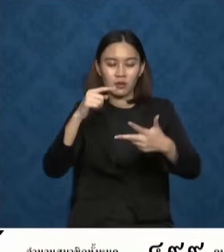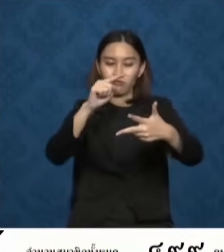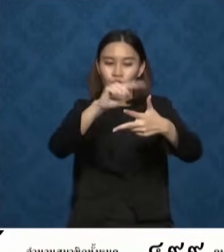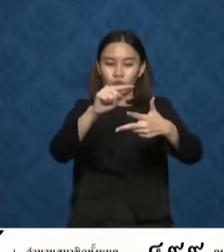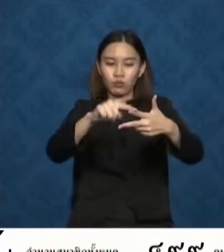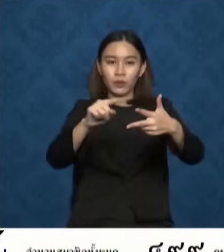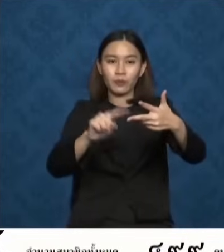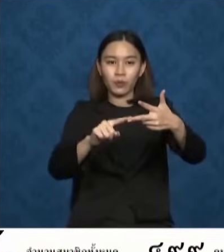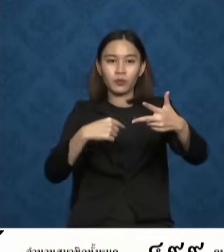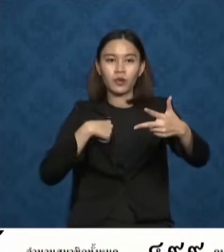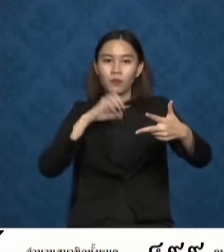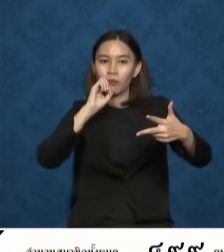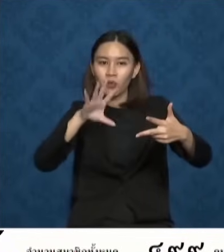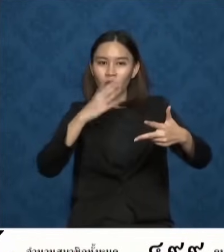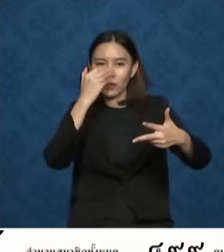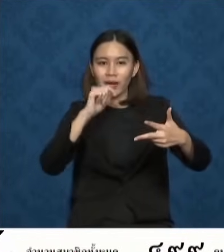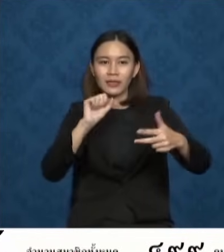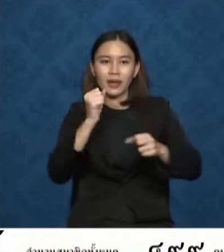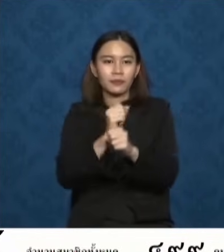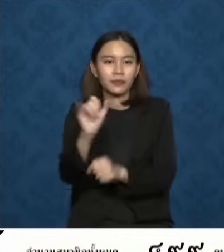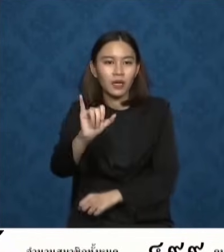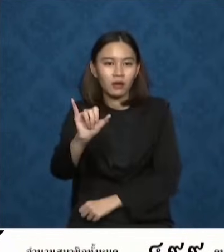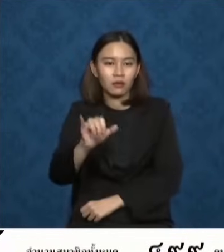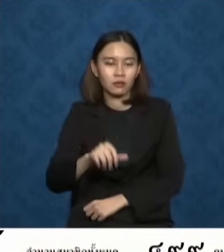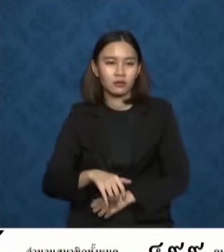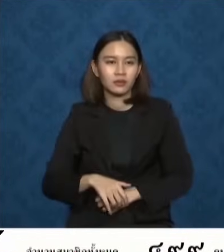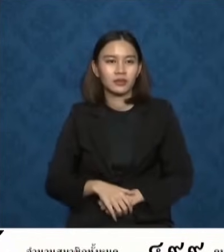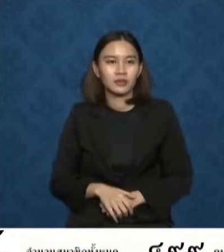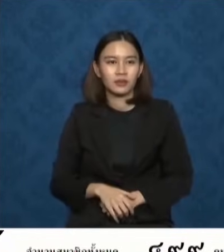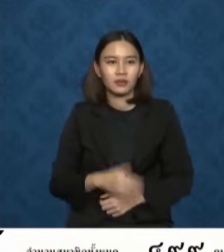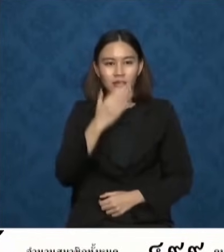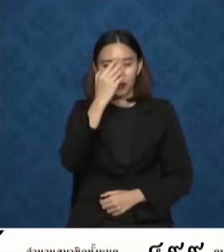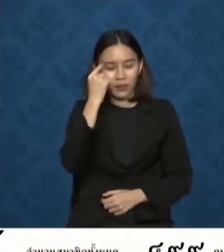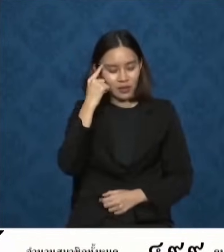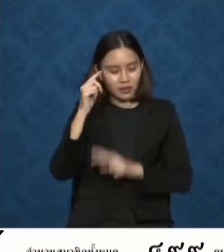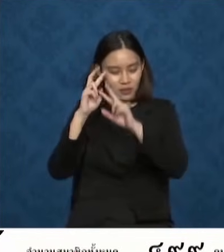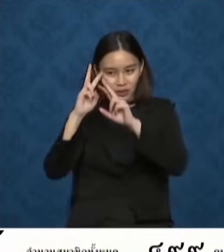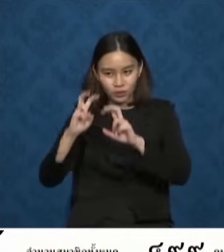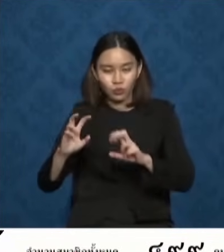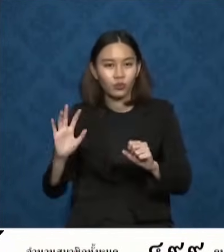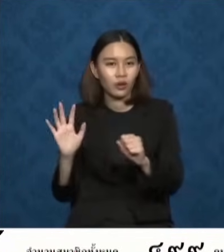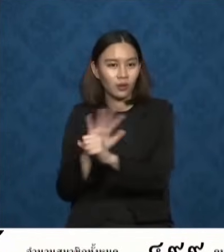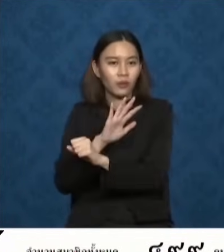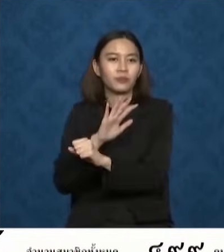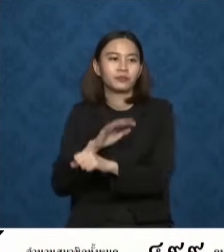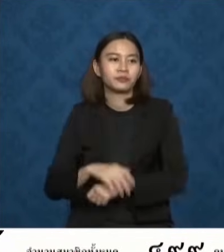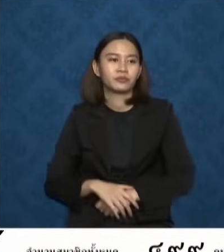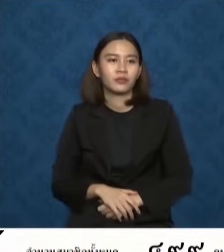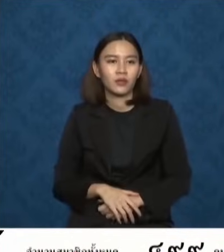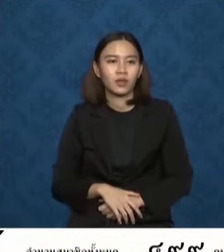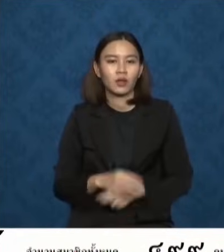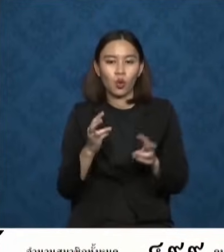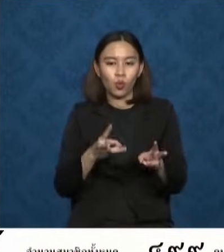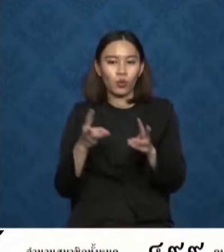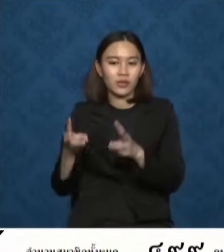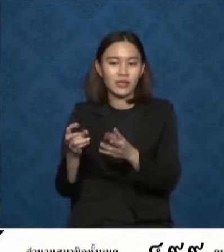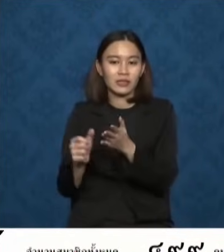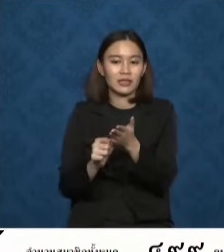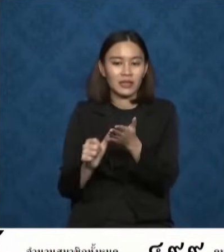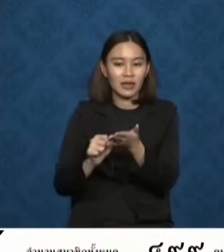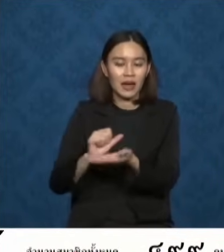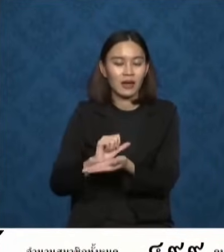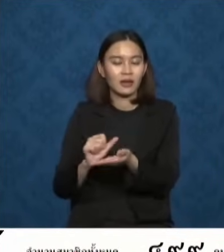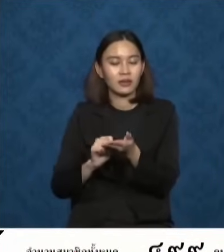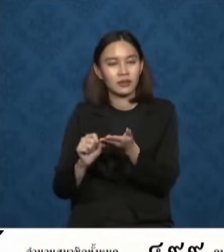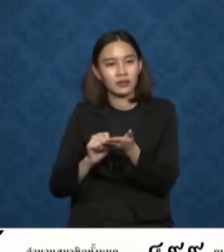อกแล้วทำไมไม่ทำสักทีเพื่อให้รอบคอบที่สุดแล้วก็เพื่อเป็นทางออกที่จะอ้างใครได้ทั้งนั้